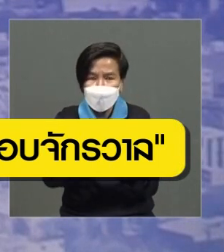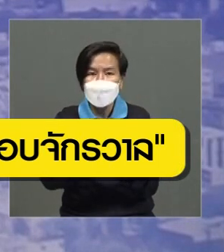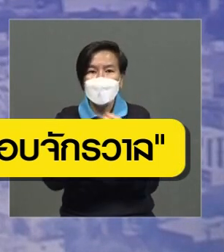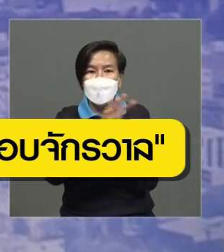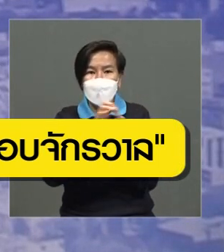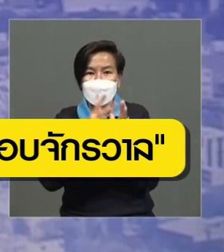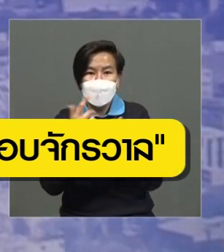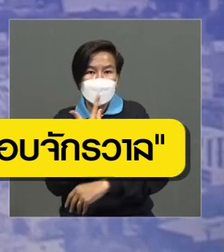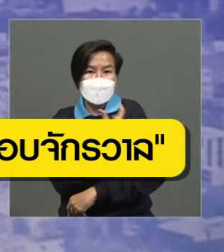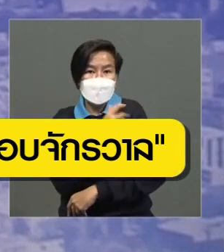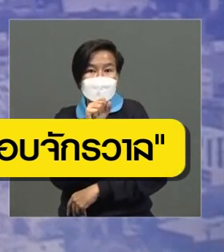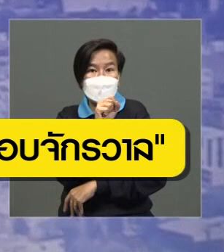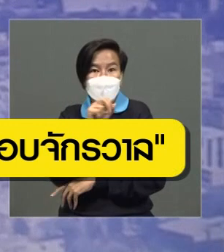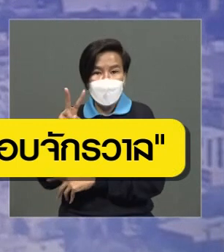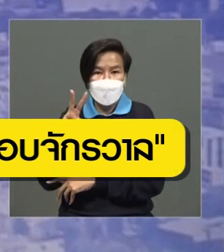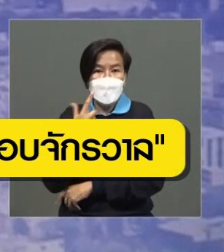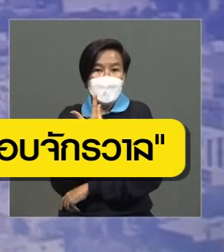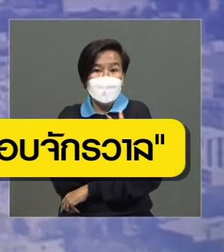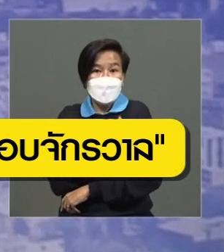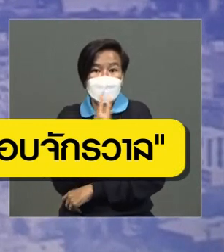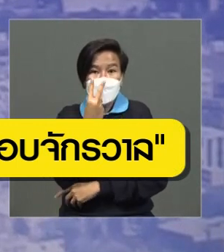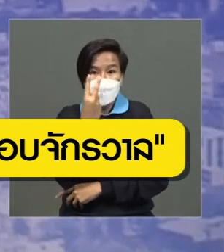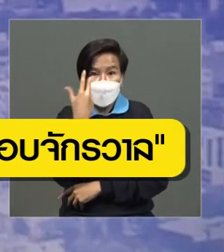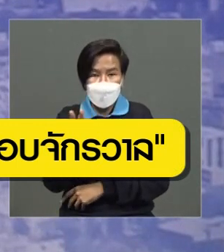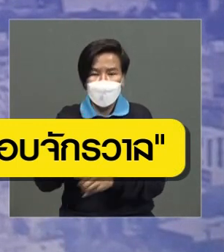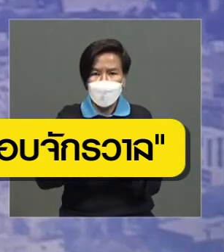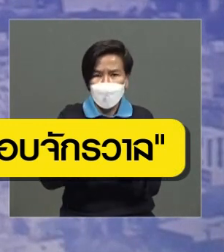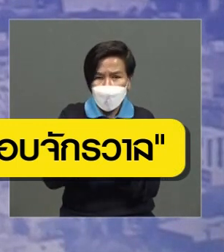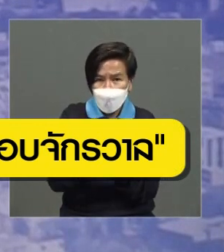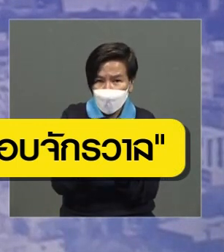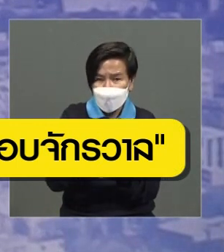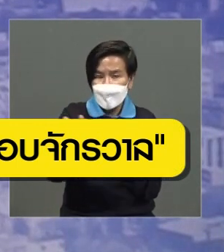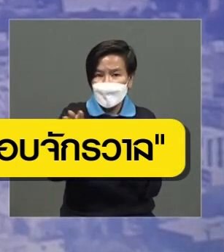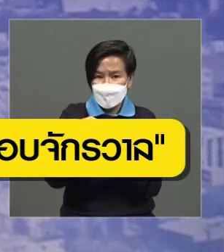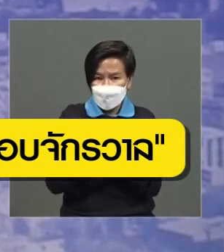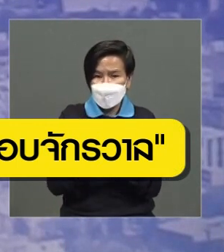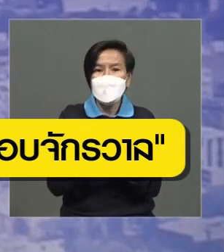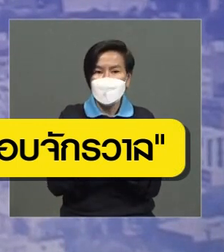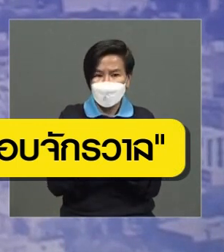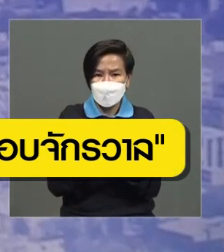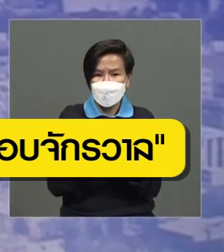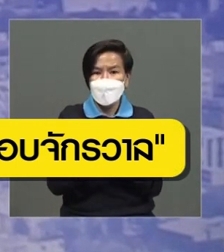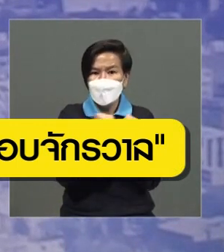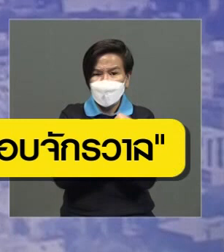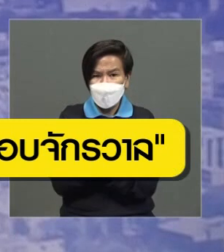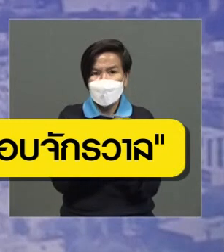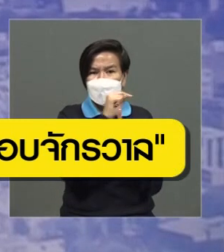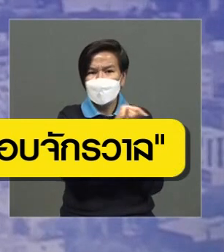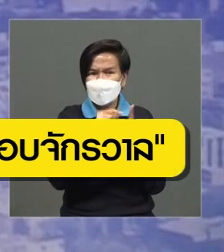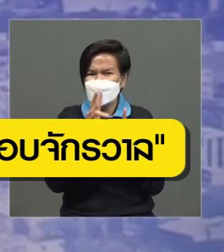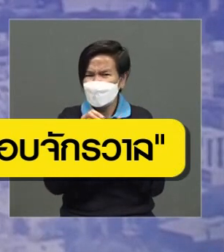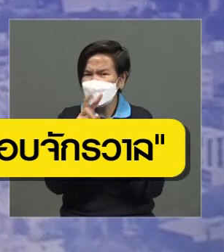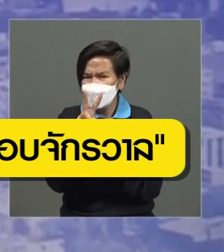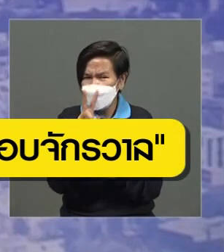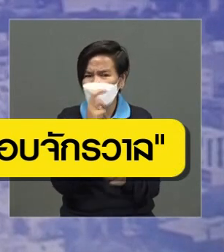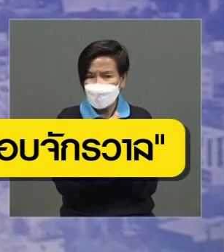ต้นทางจะไปติดมาจากไหนติดจากใครเพราะการกระจายเชื้อมันเป็นแบบกล้องกว้างขวางหมดแล้วเพราะฉะนั้นกระทรวงสาธารณสุขเข้าเลยบอก